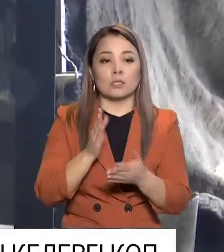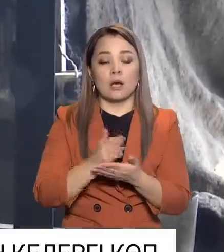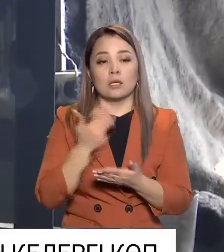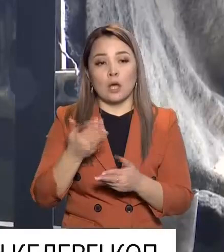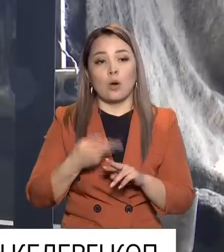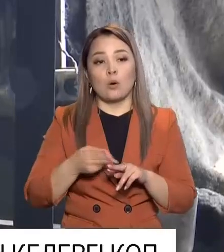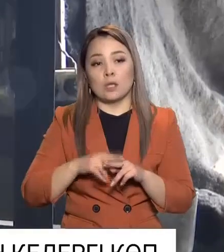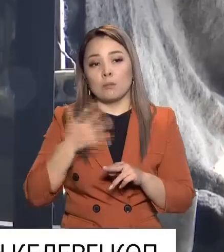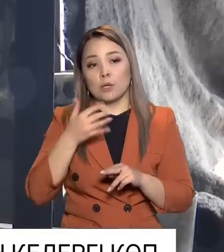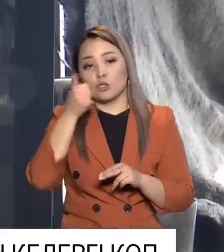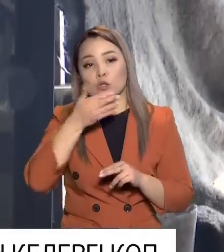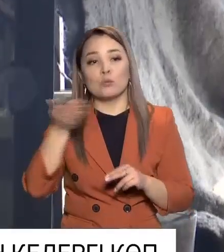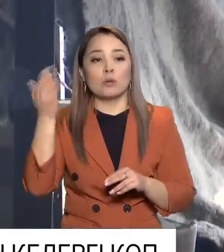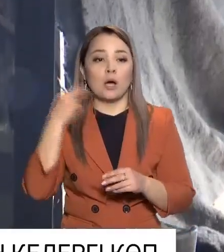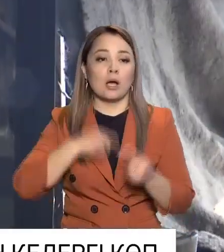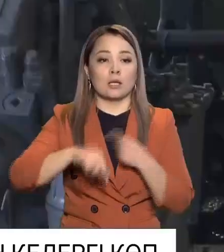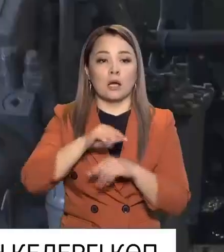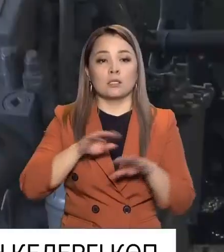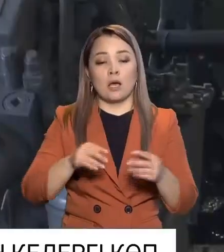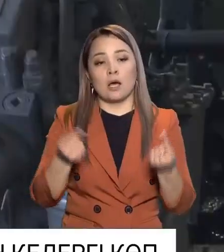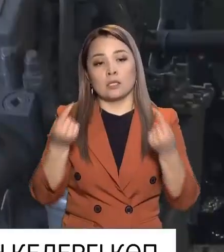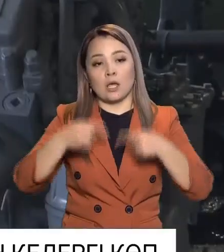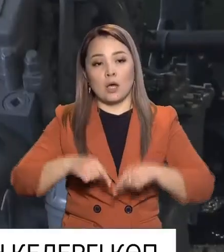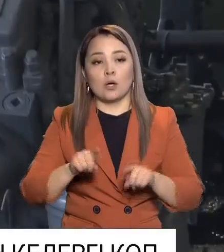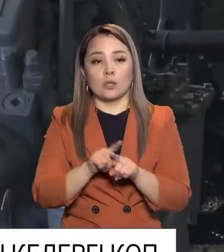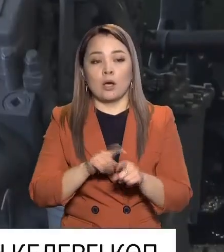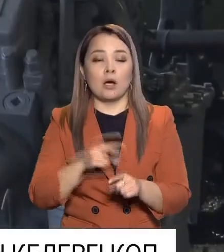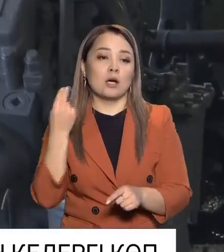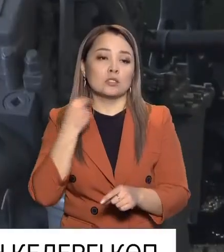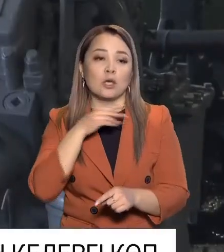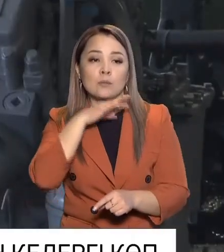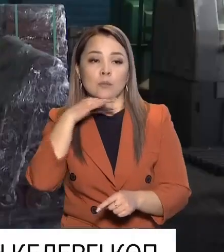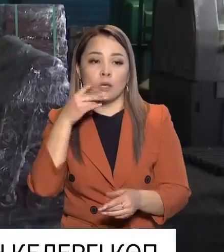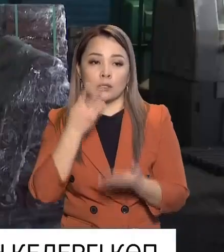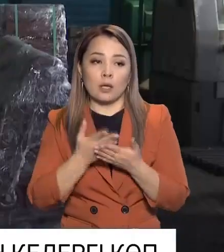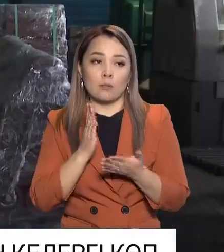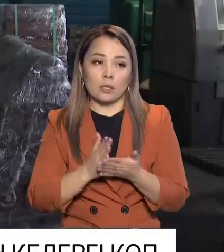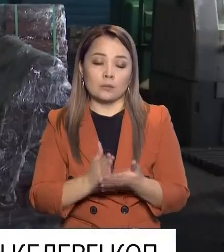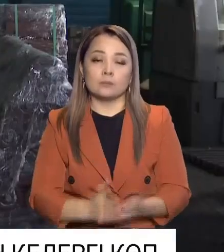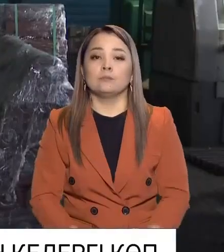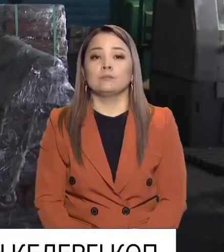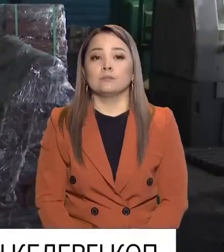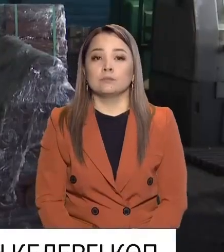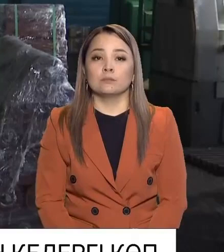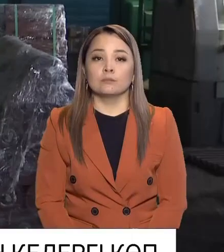Алайда осынан 5 жыл бұрын кәсіпорын қаржылық дағдарысқа ұшырап, қарызға 5 еден батқан.